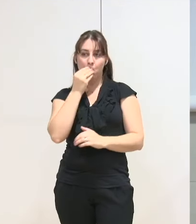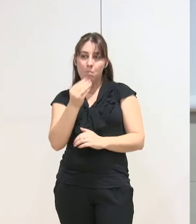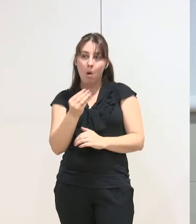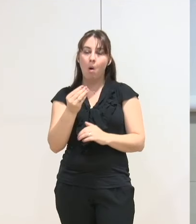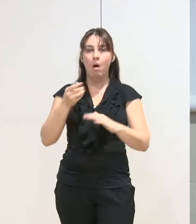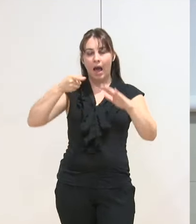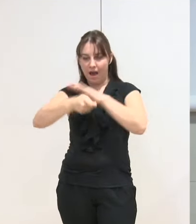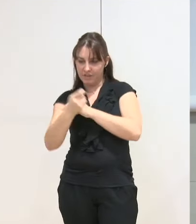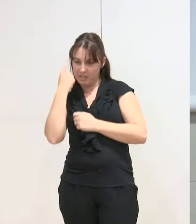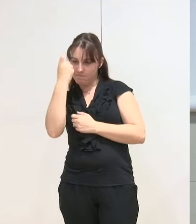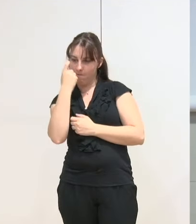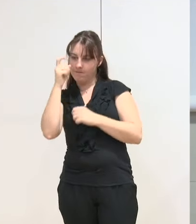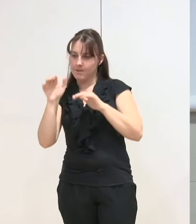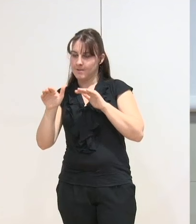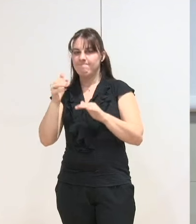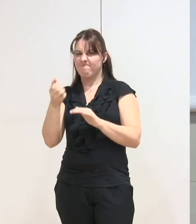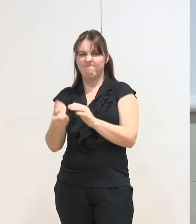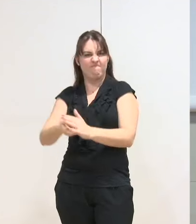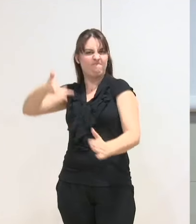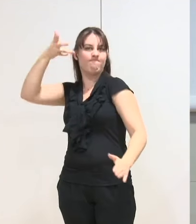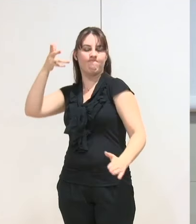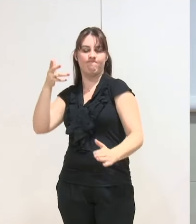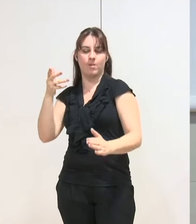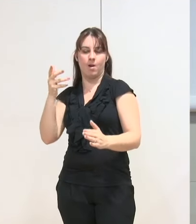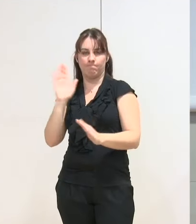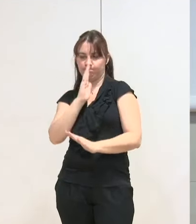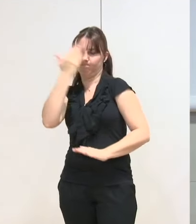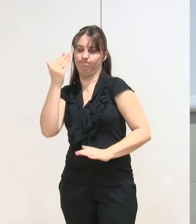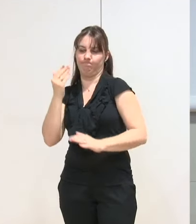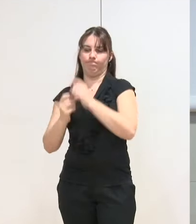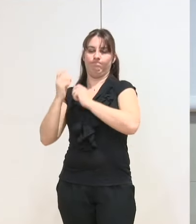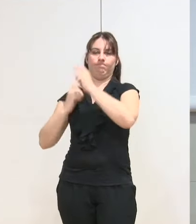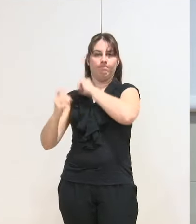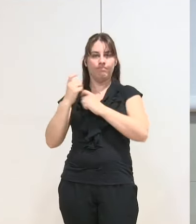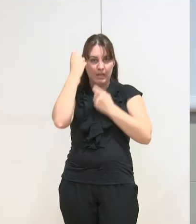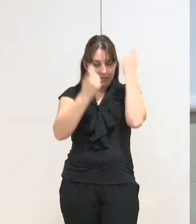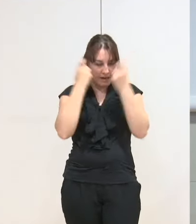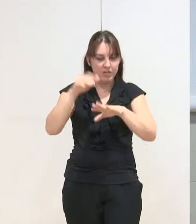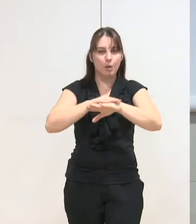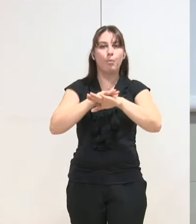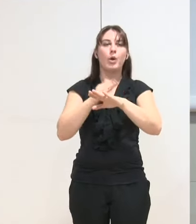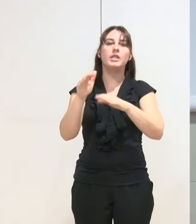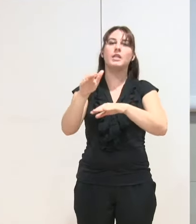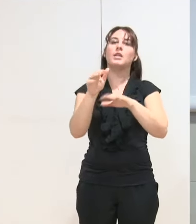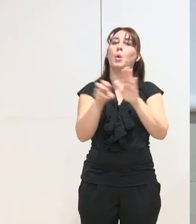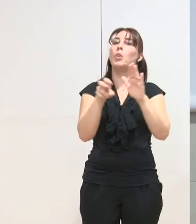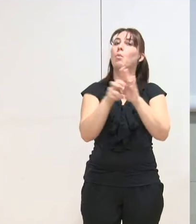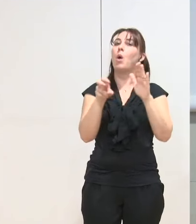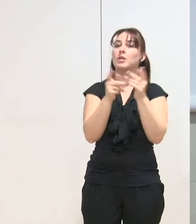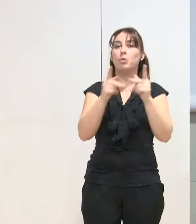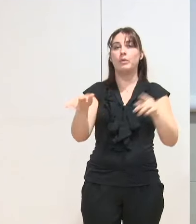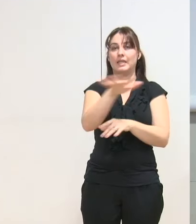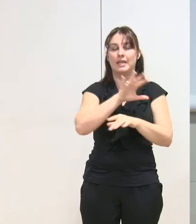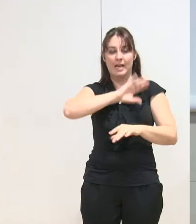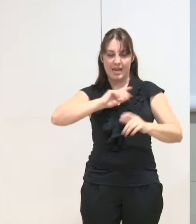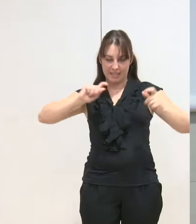investissements trop coûteux ces évolutions montrent la volonté de déployer différemment les politiques publiques grenobloises pour construire une